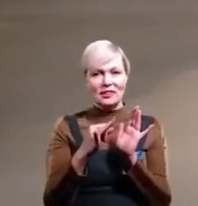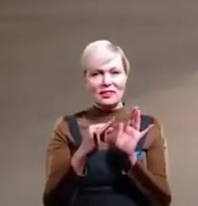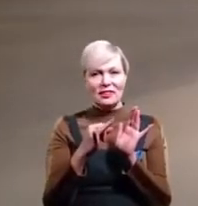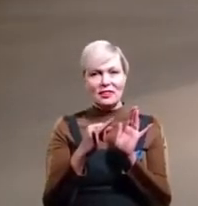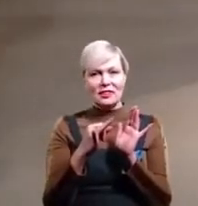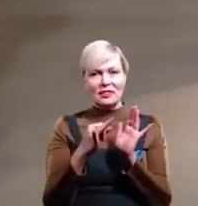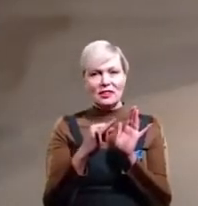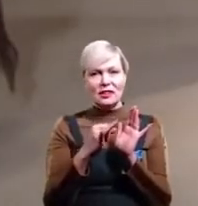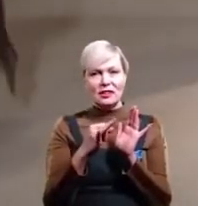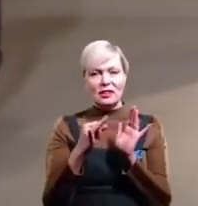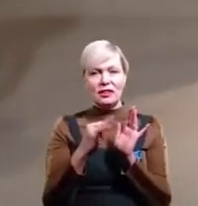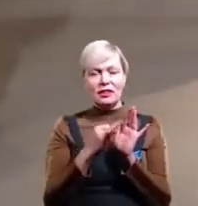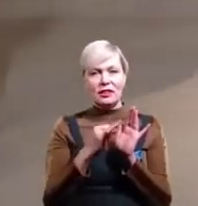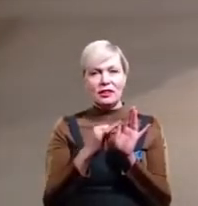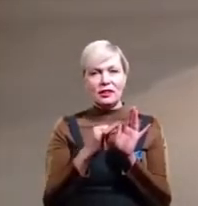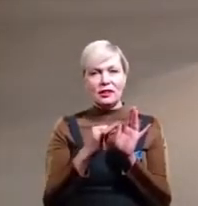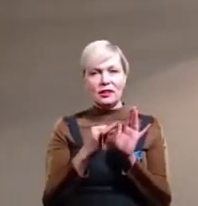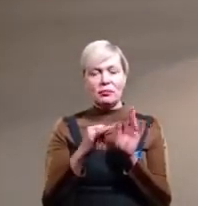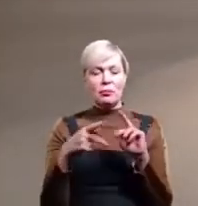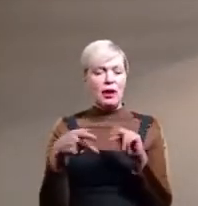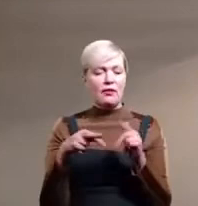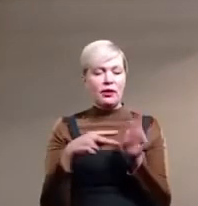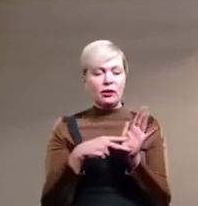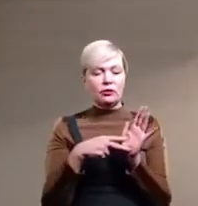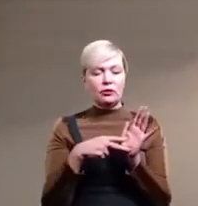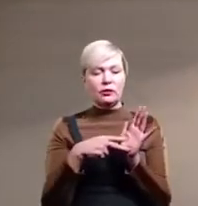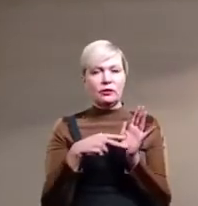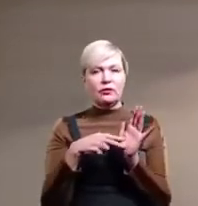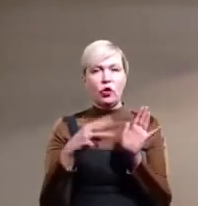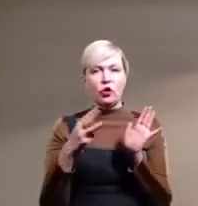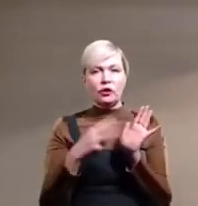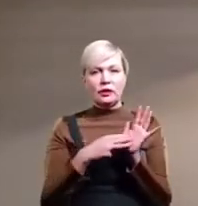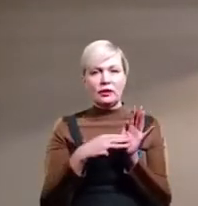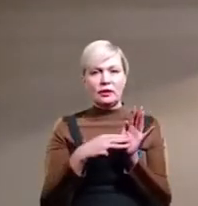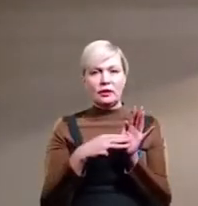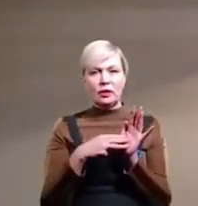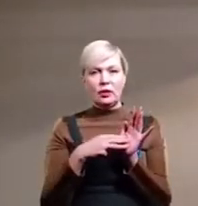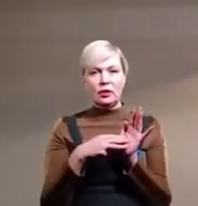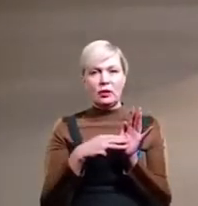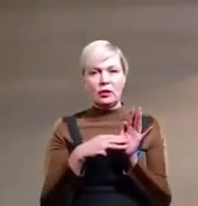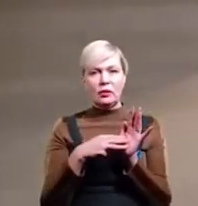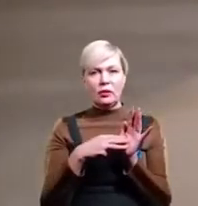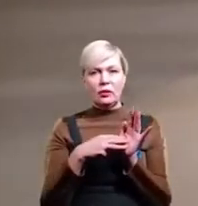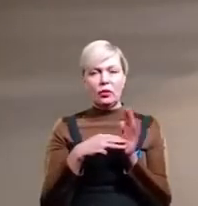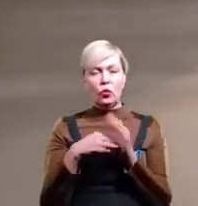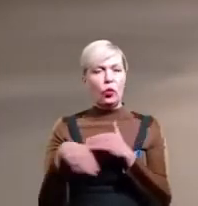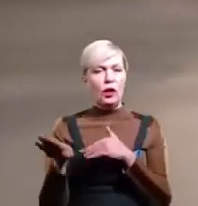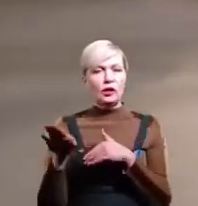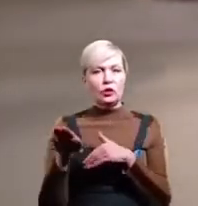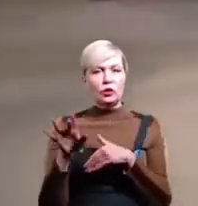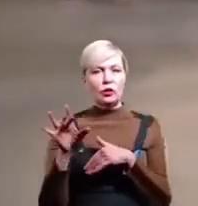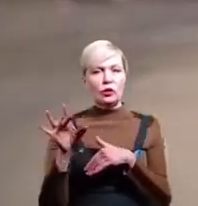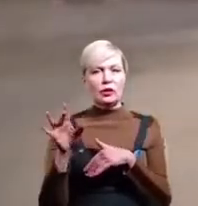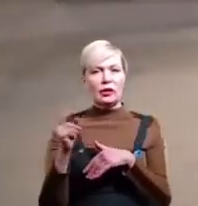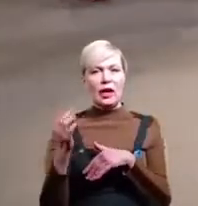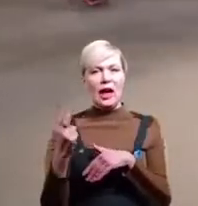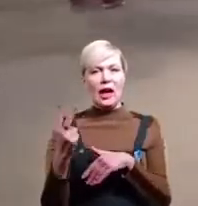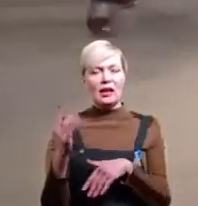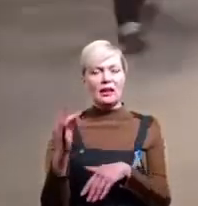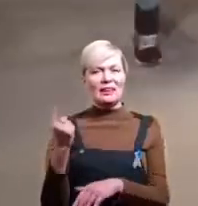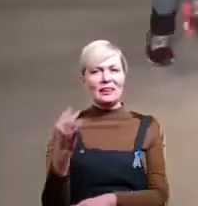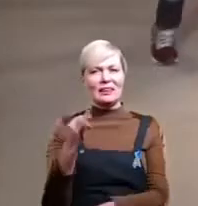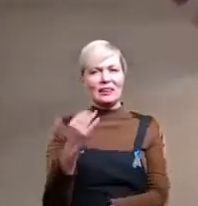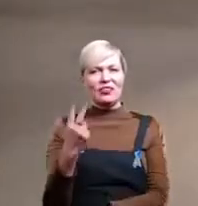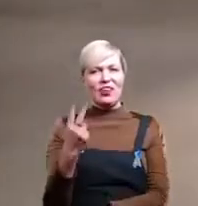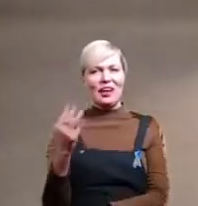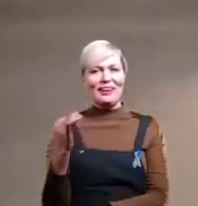6 и поворот. 7, 8, руки поднимаю, ухожу. 1 и 2 и